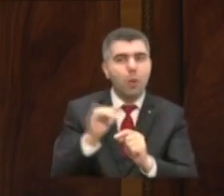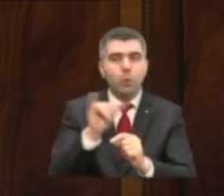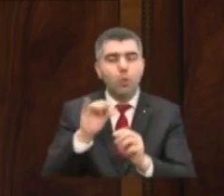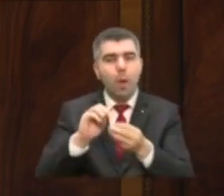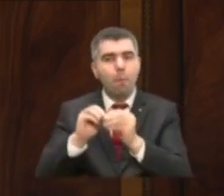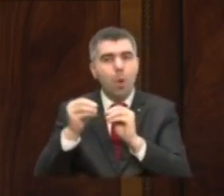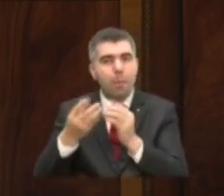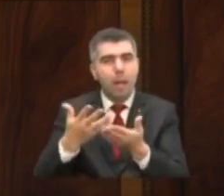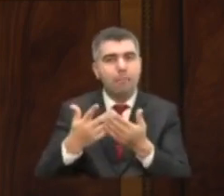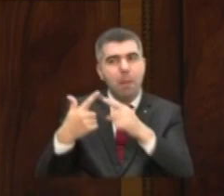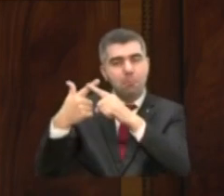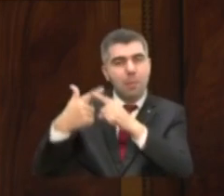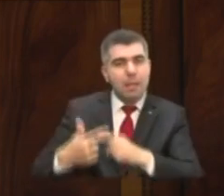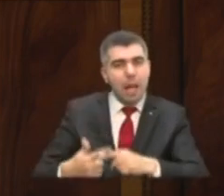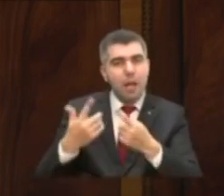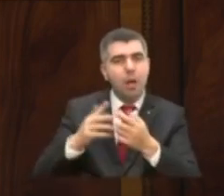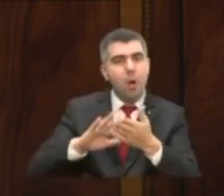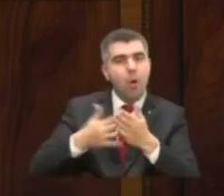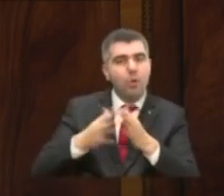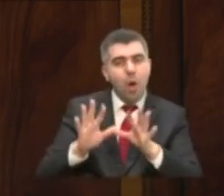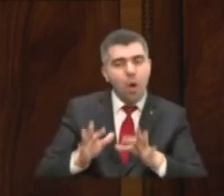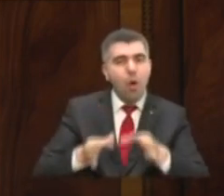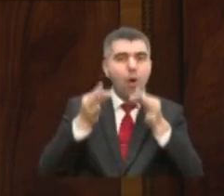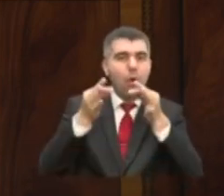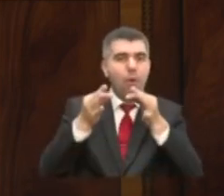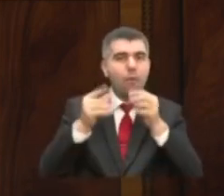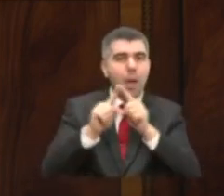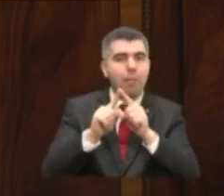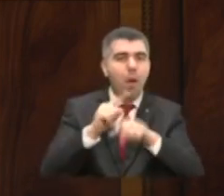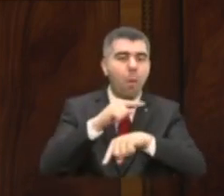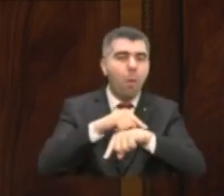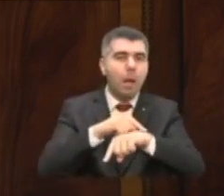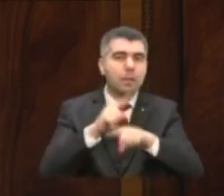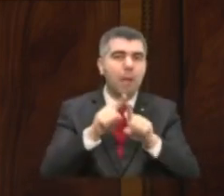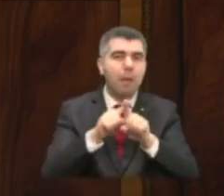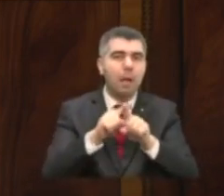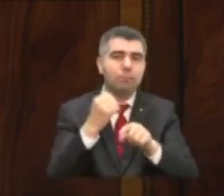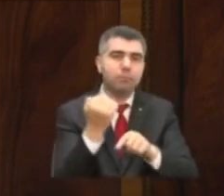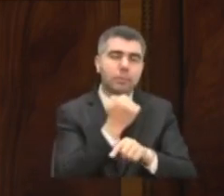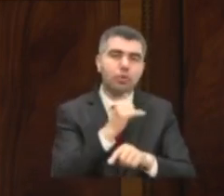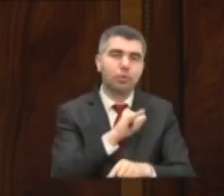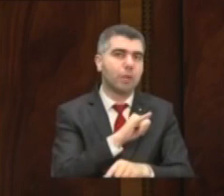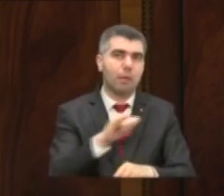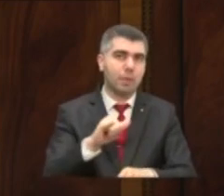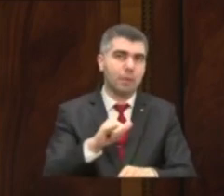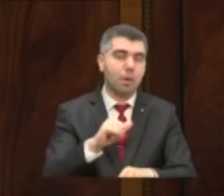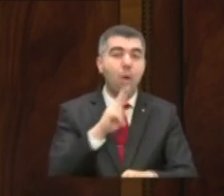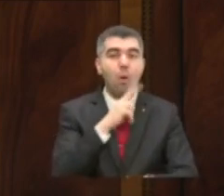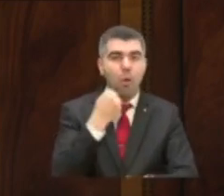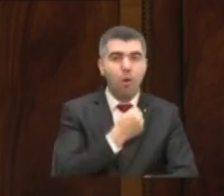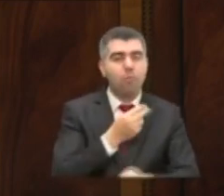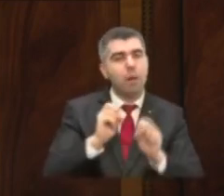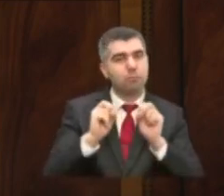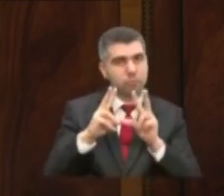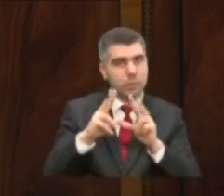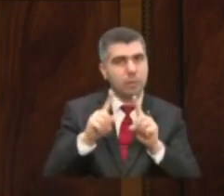التي تعرفها المالية العمومية واستخلاص الحلول الممكنة لتجاوزها داخل أجال معقولة. إذن الحكومة كتوفي باش